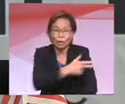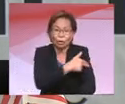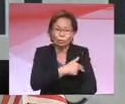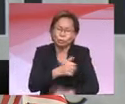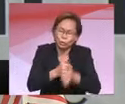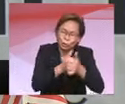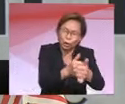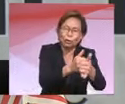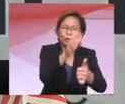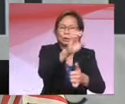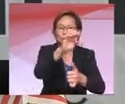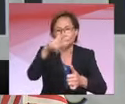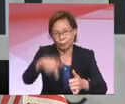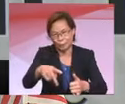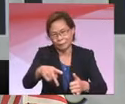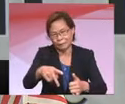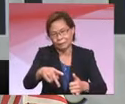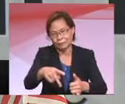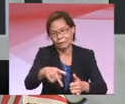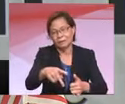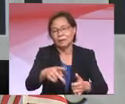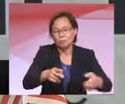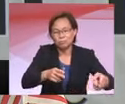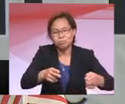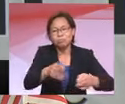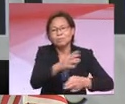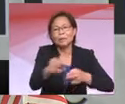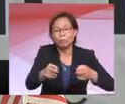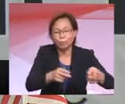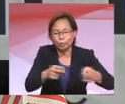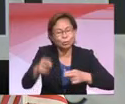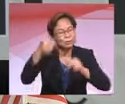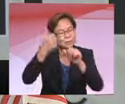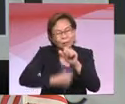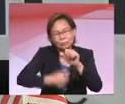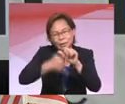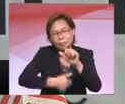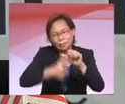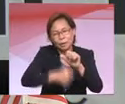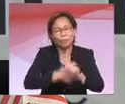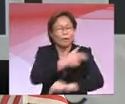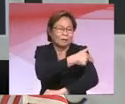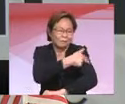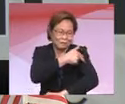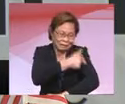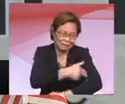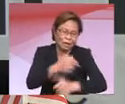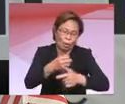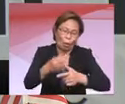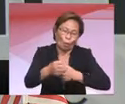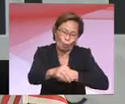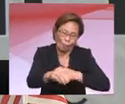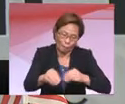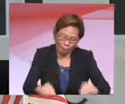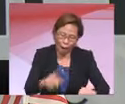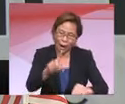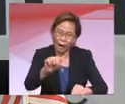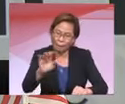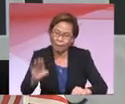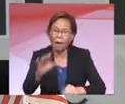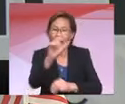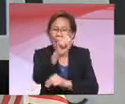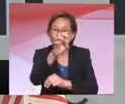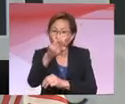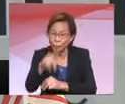amalan perubatan dan juga pengurusan di setiap fasiliti. Contohnya di makmal, ada SOP dia,